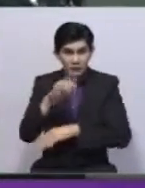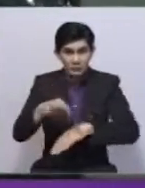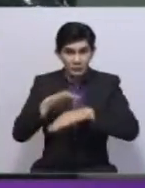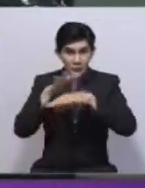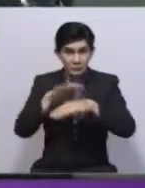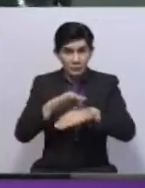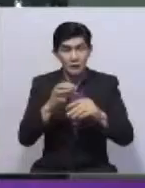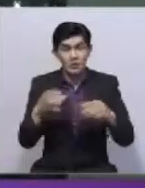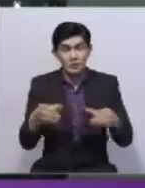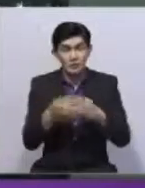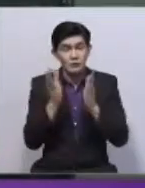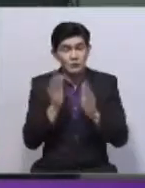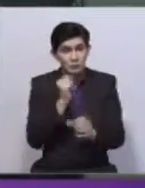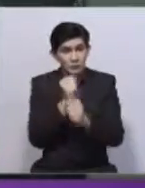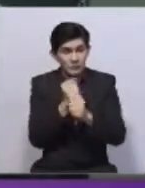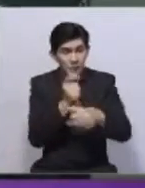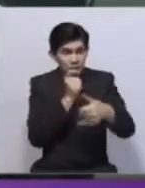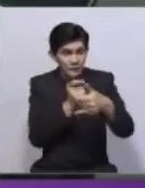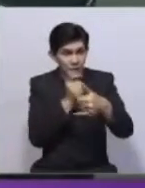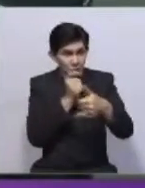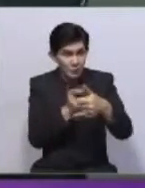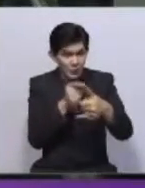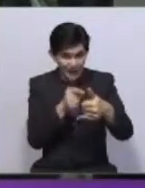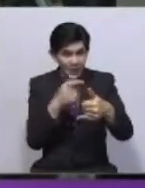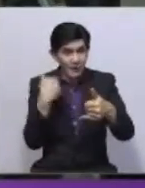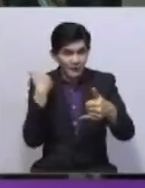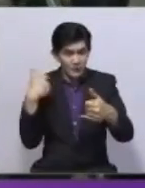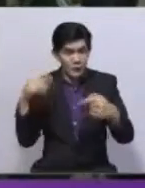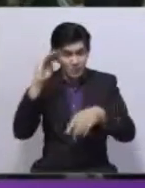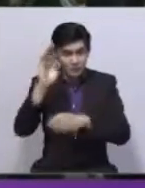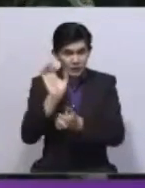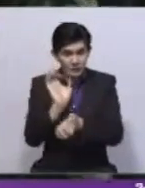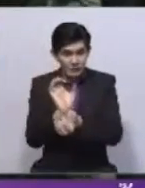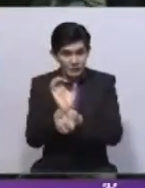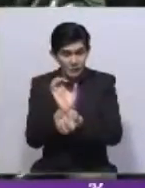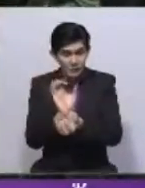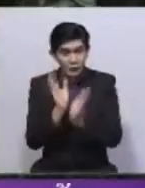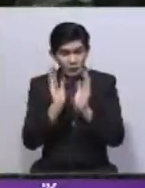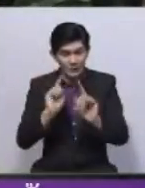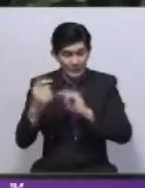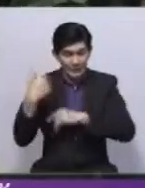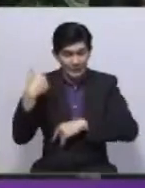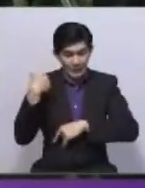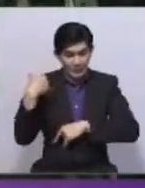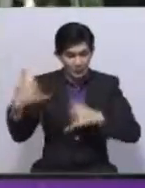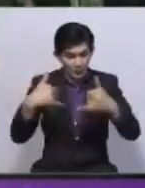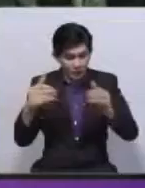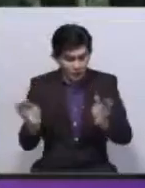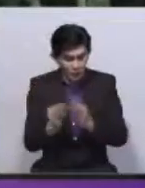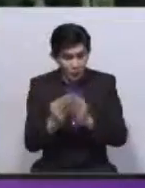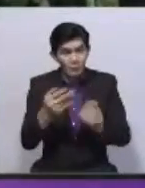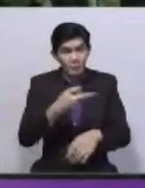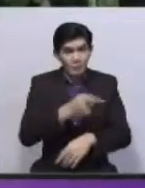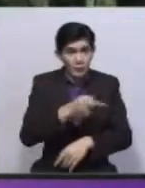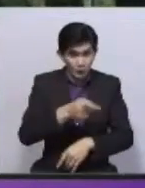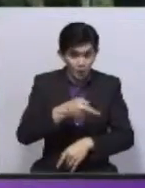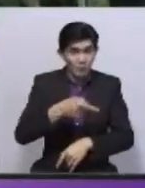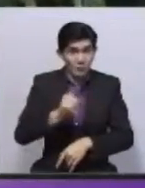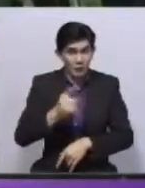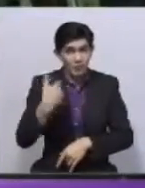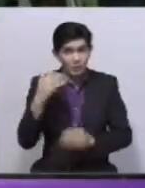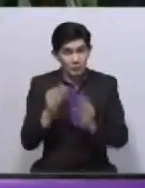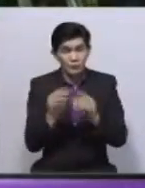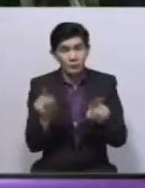งแต่งตั้งคณะพนักงานสอบสวนสืบสวนซึ่งมีตำรวจหลายส่วนเข้าร่วมนะครับทั้งปปปรวมอยู่ด้ว